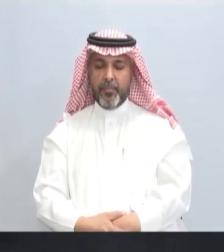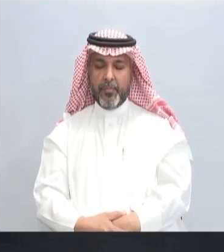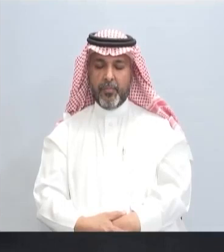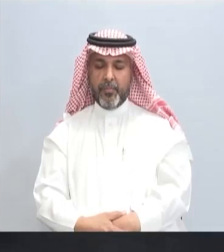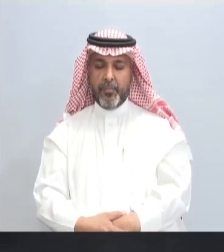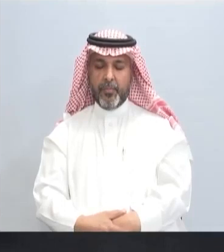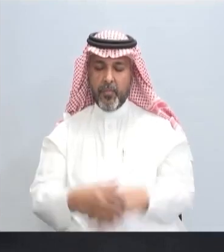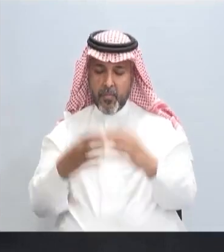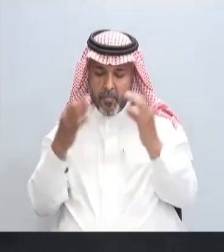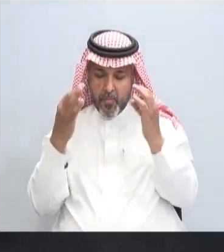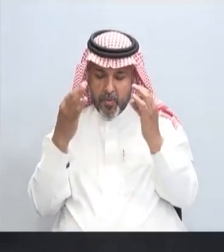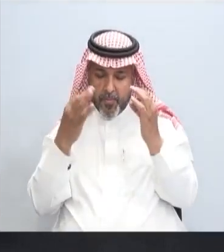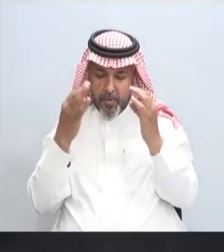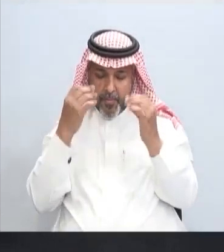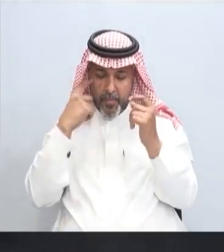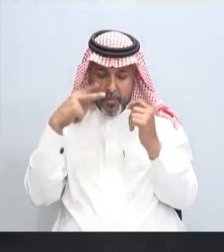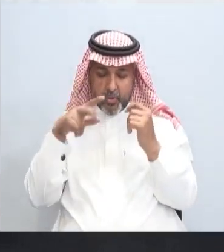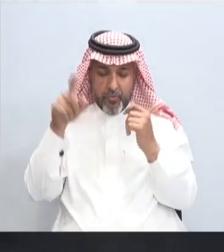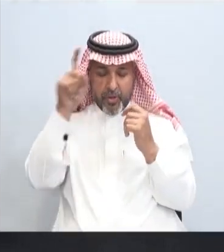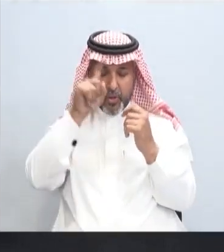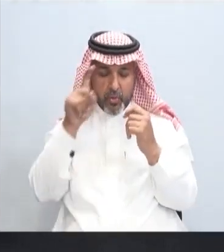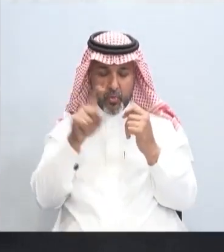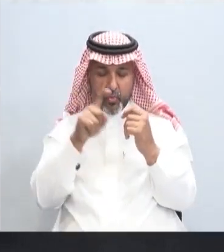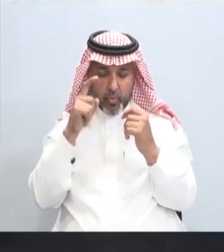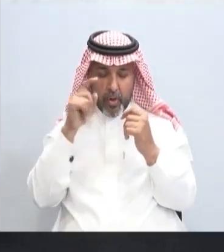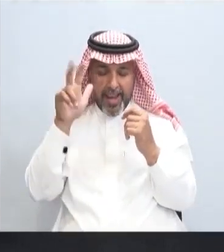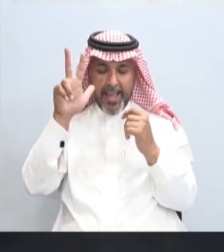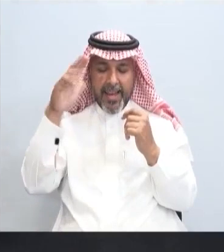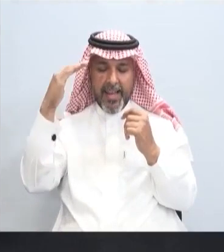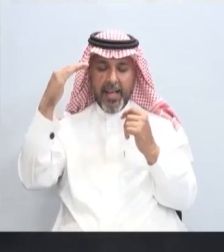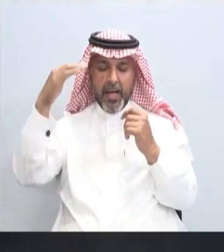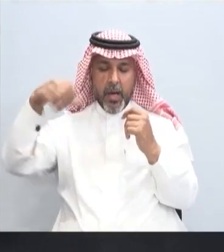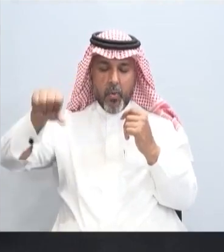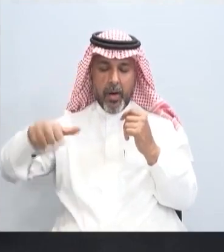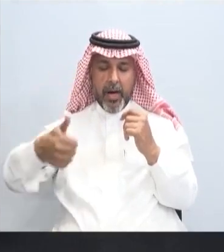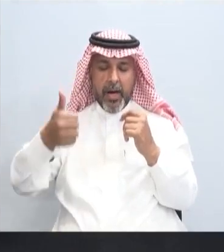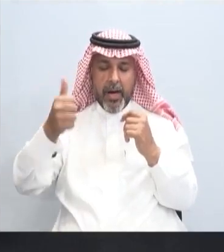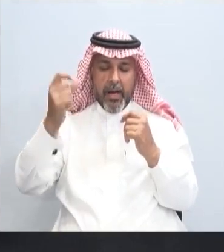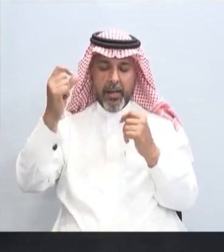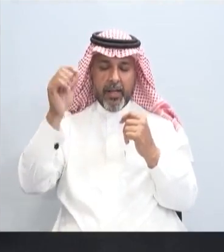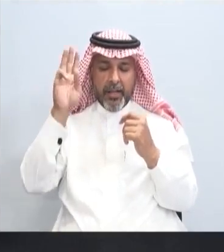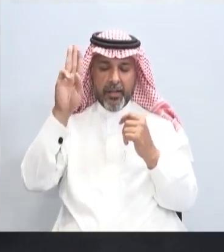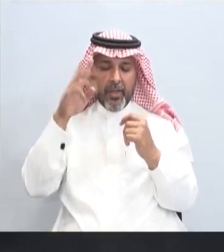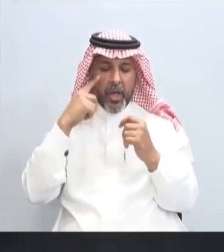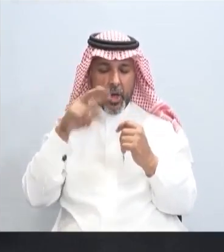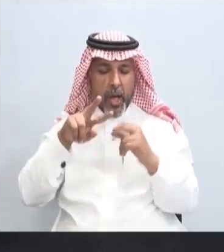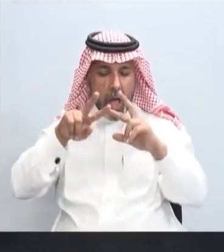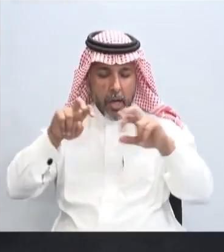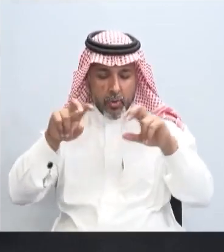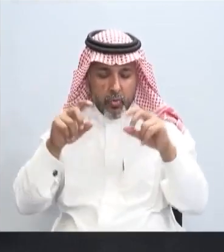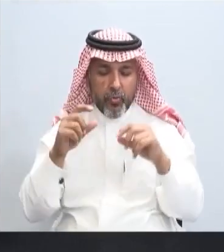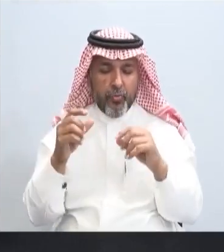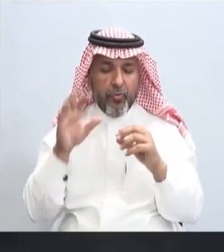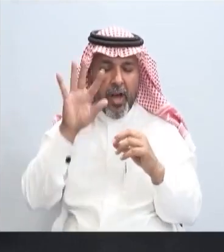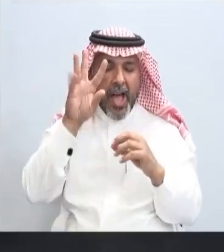جدا انه دائما في مسائل الحوادث المركبه لازم اركز على حرف الربط بين الحادثتين يعني يقوللك ما احتمال ان يحصل